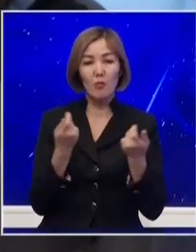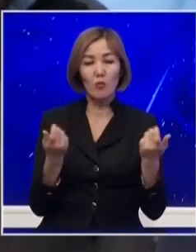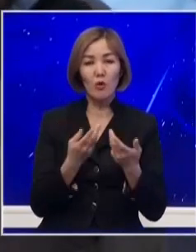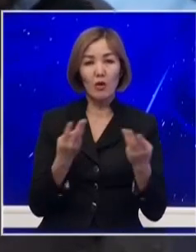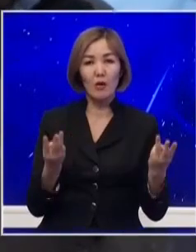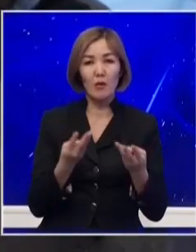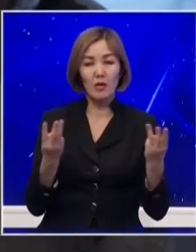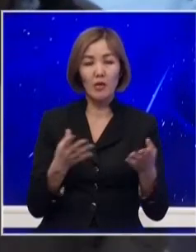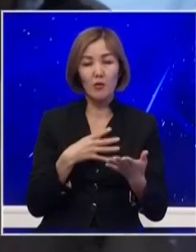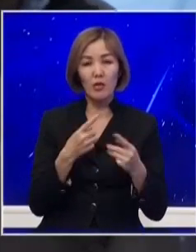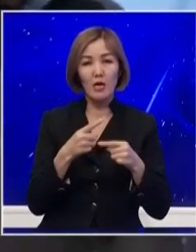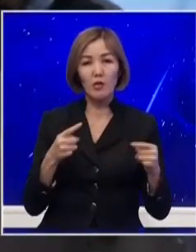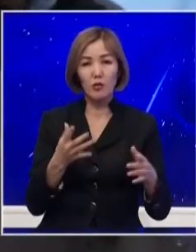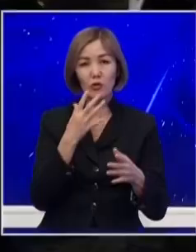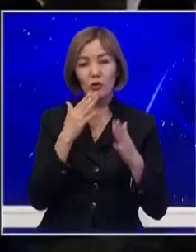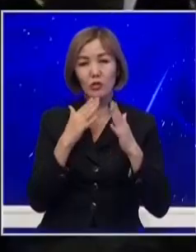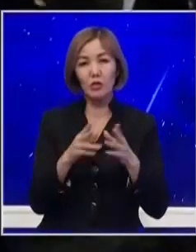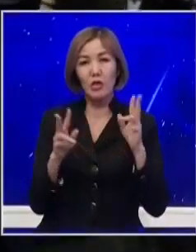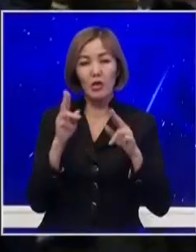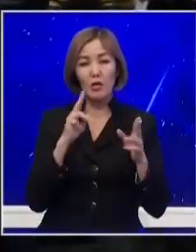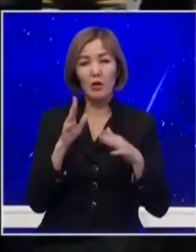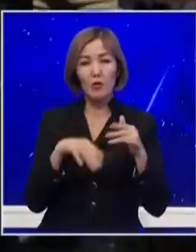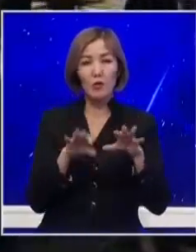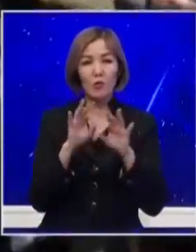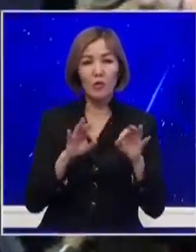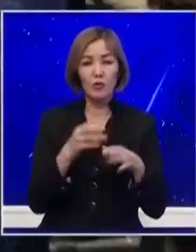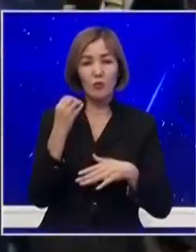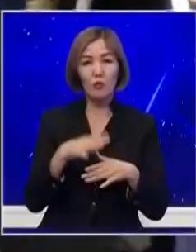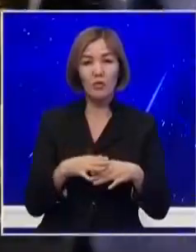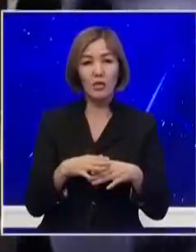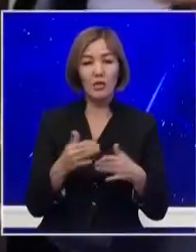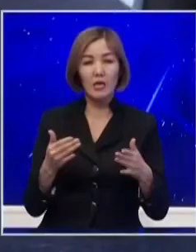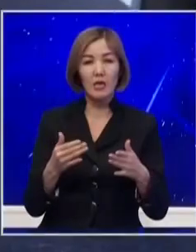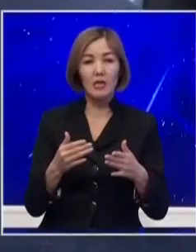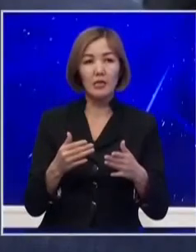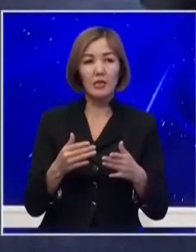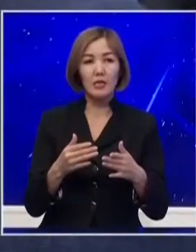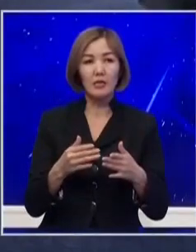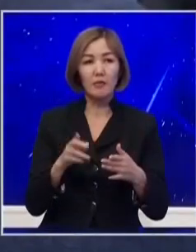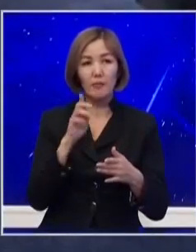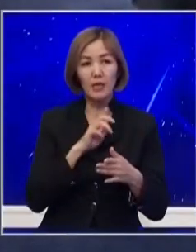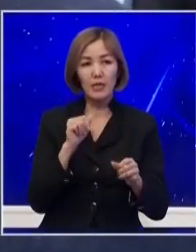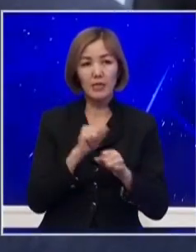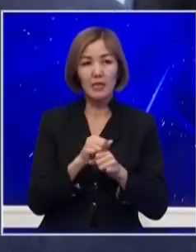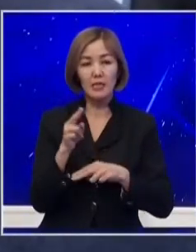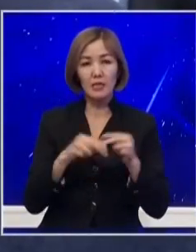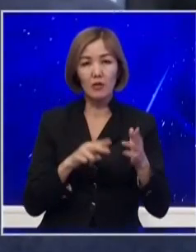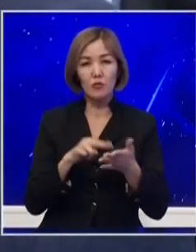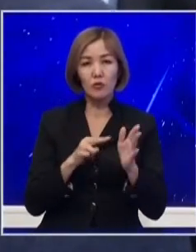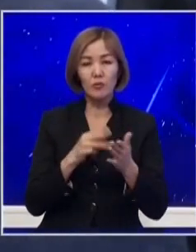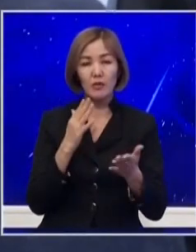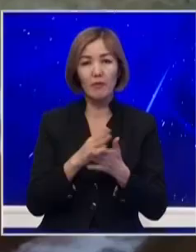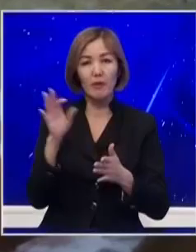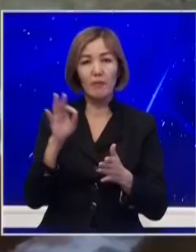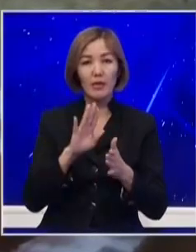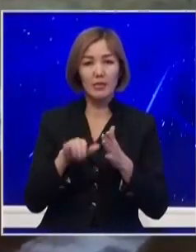цехы, жылыжай, шаштараз, қолөнер бұйымдарын жасау орталығы, жанар жағармай бекетін салу жоспарда. Облыс әкімі пайызсыз